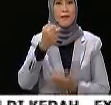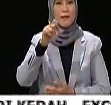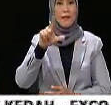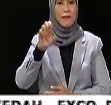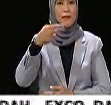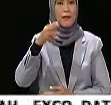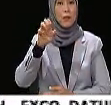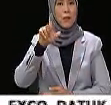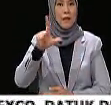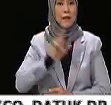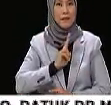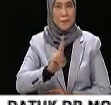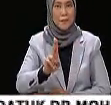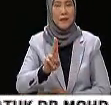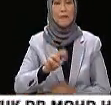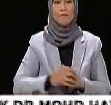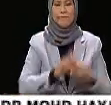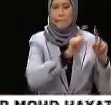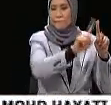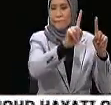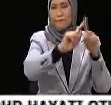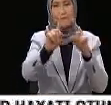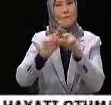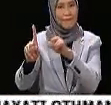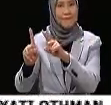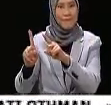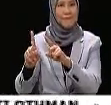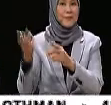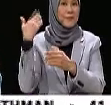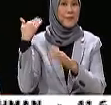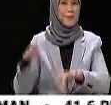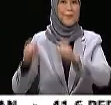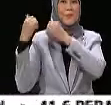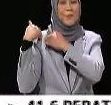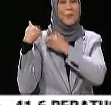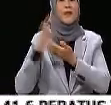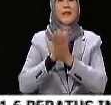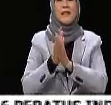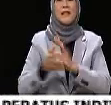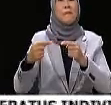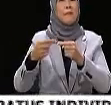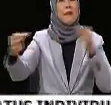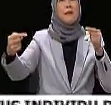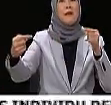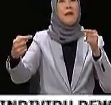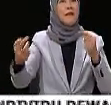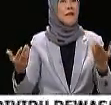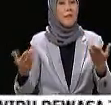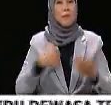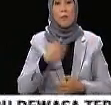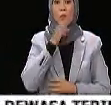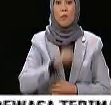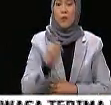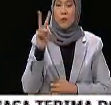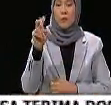keadaan-keadaan dia berbeda besok sana begitu kita di Mangkang saya kalau nelpon tah politiknya seumur-umur